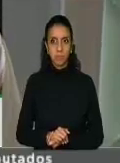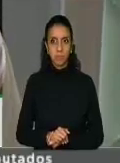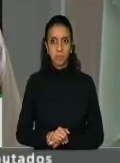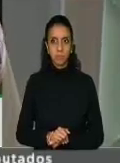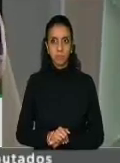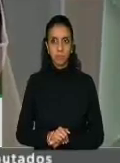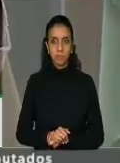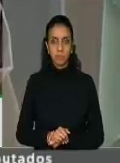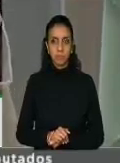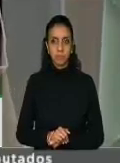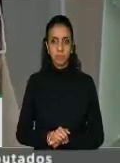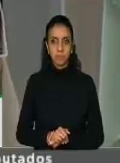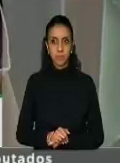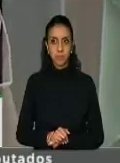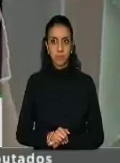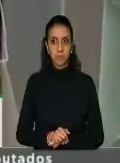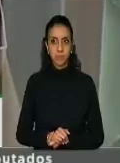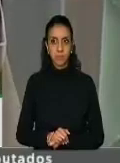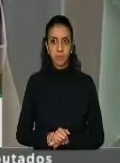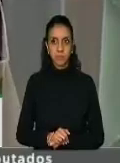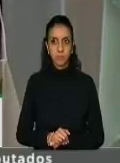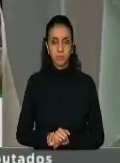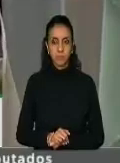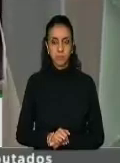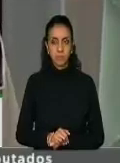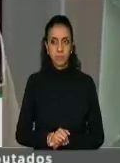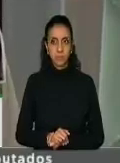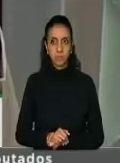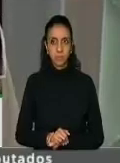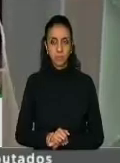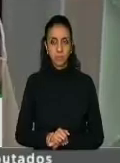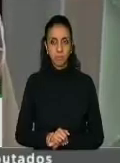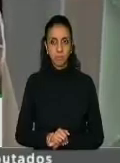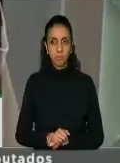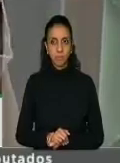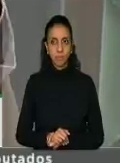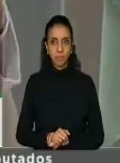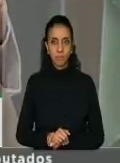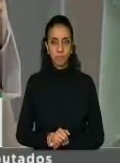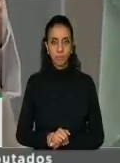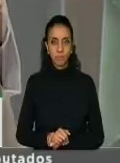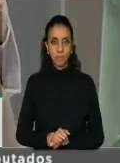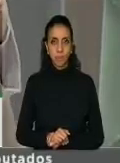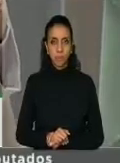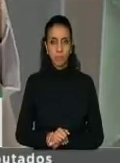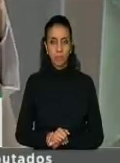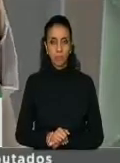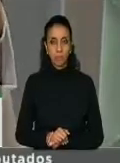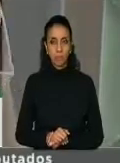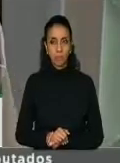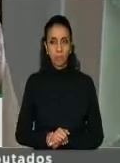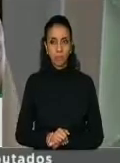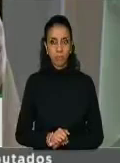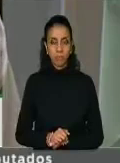خاصة التي يتعرض لها الإسلام إلى التشويه